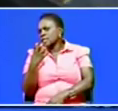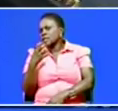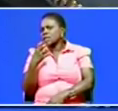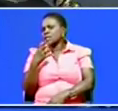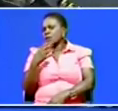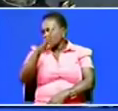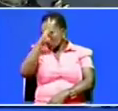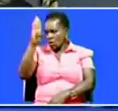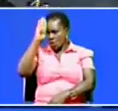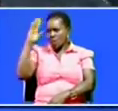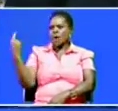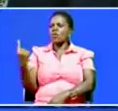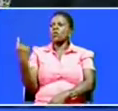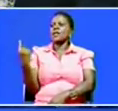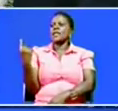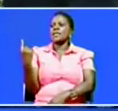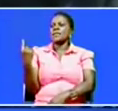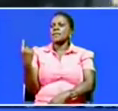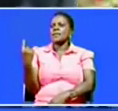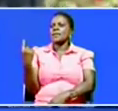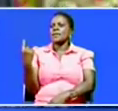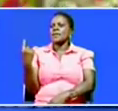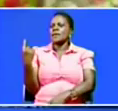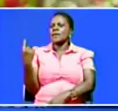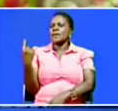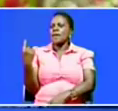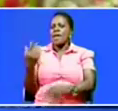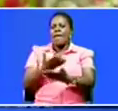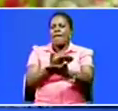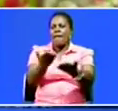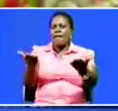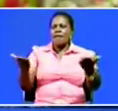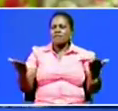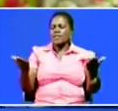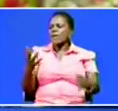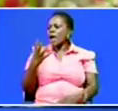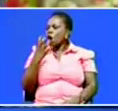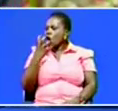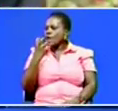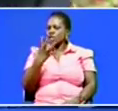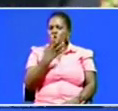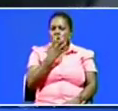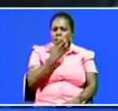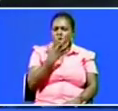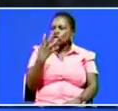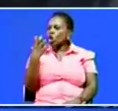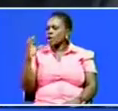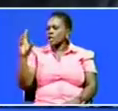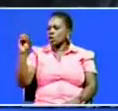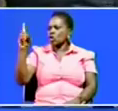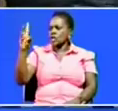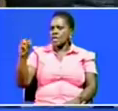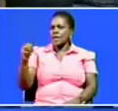Bungoma peke yake. Ni kama kila mahali huko ni ODM.